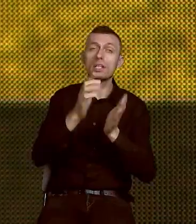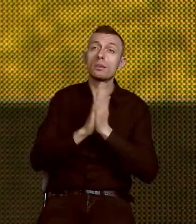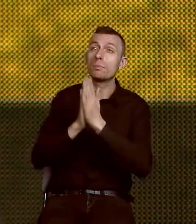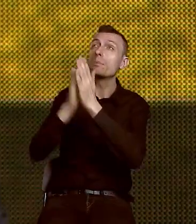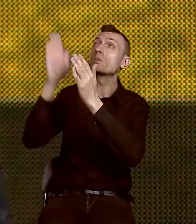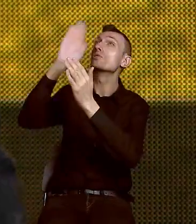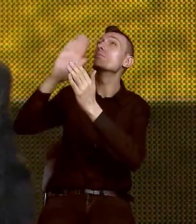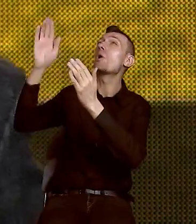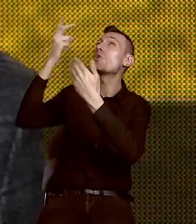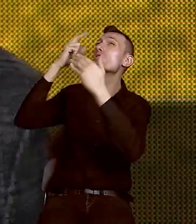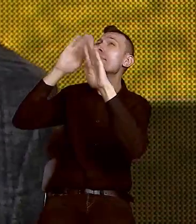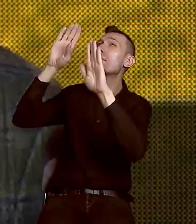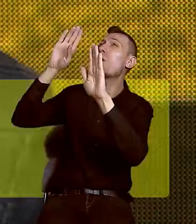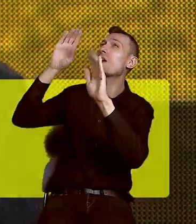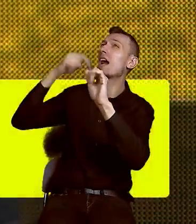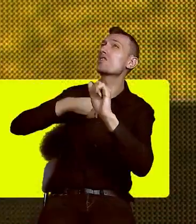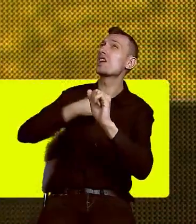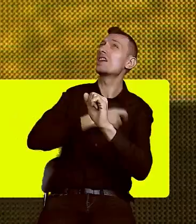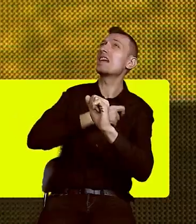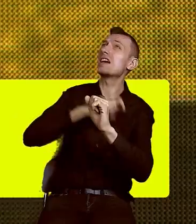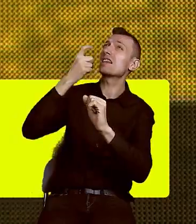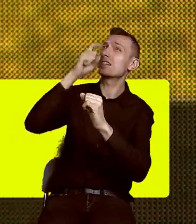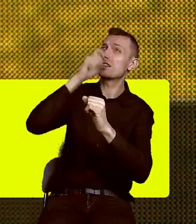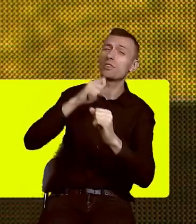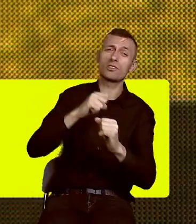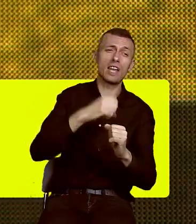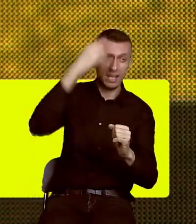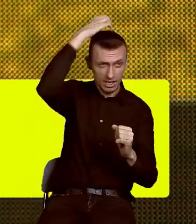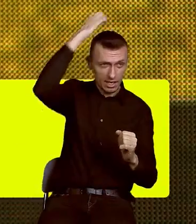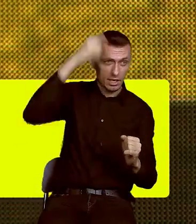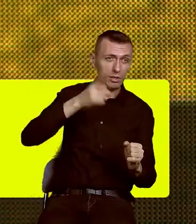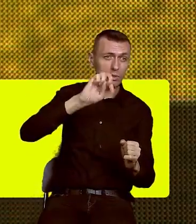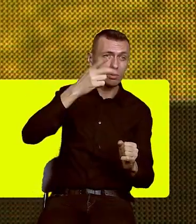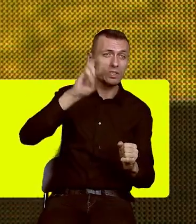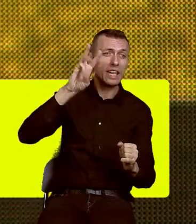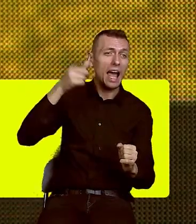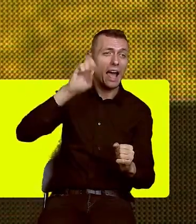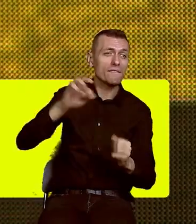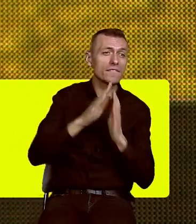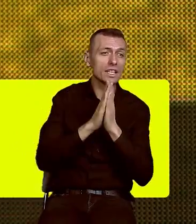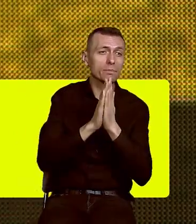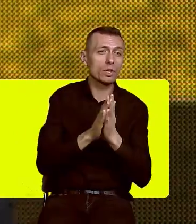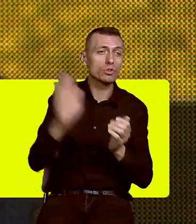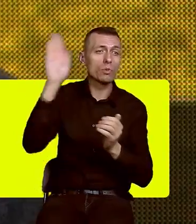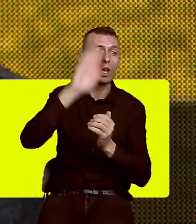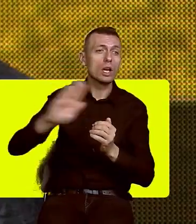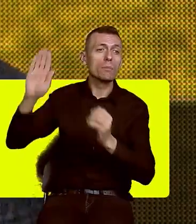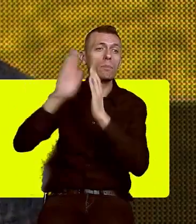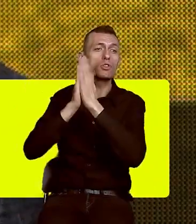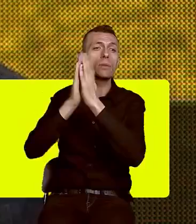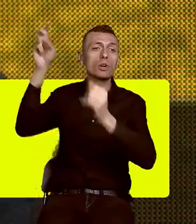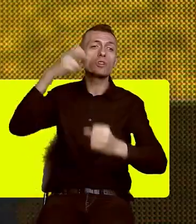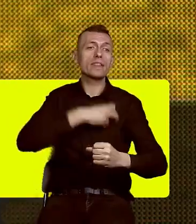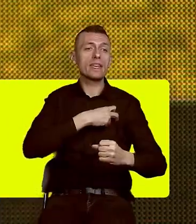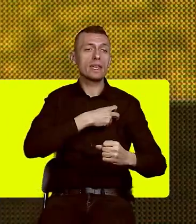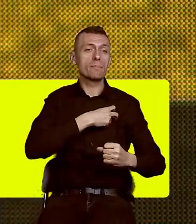Król Dawid się modlił. Badaj mnie, Boże, poznaj moje serce, doświadcz, poznaj moje rozterki, zobacz, czy nie ma we mnie czegoś, co cię